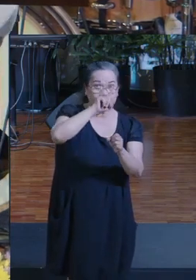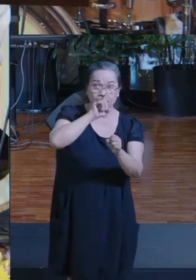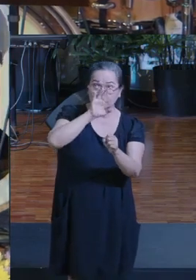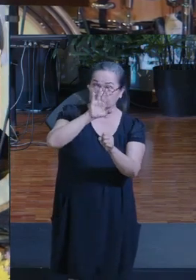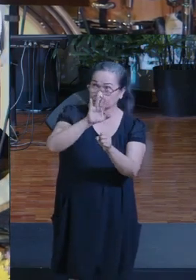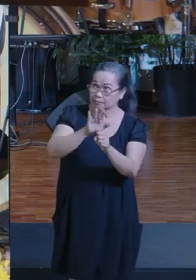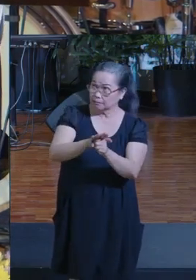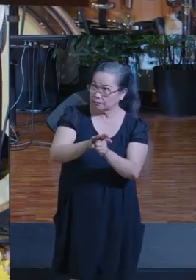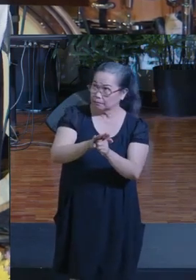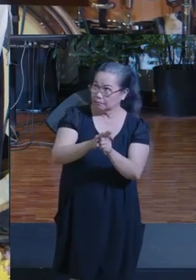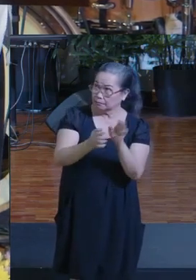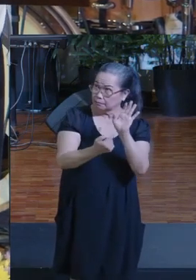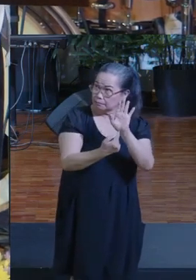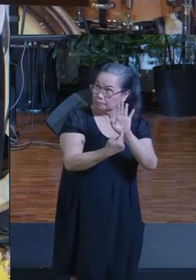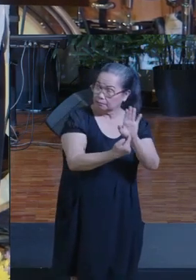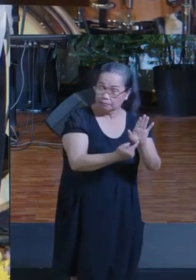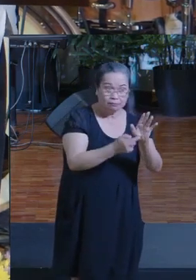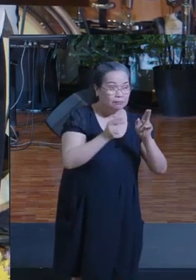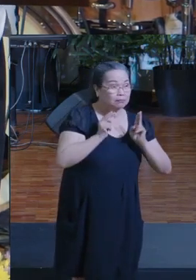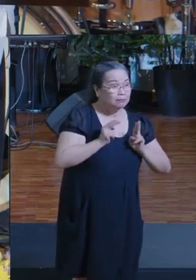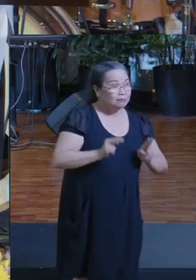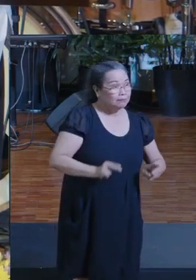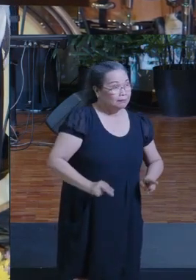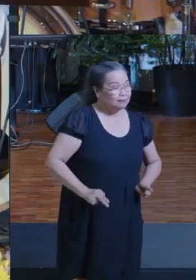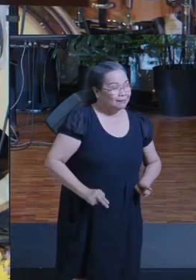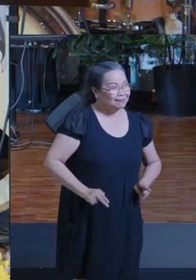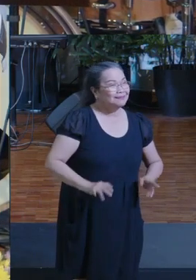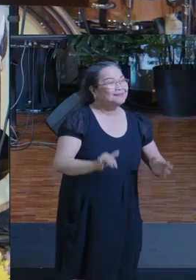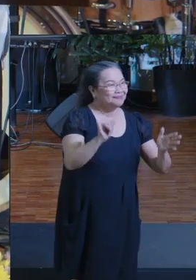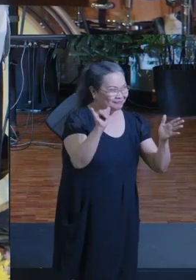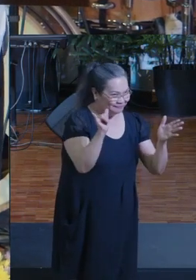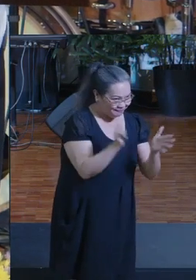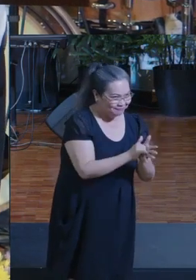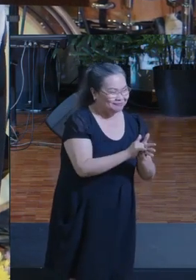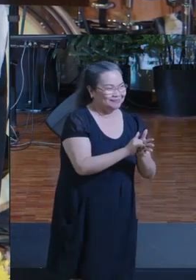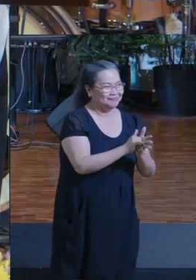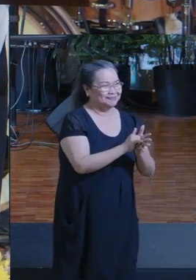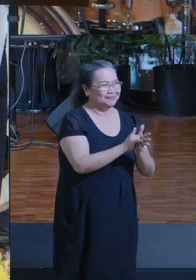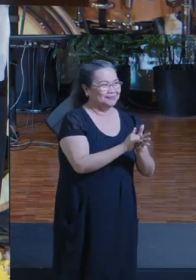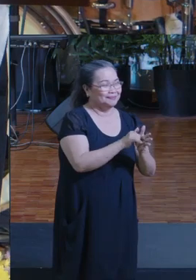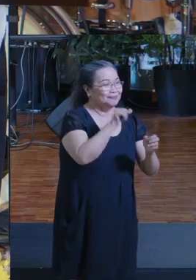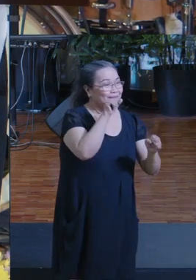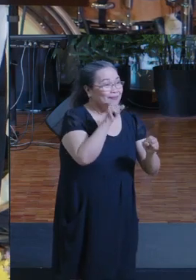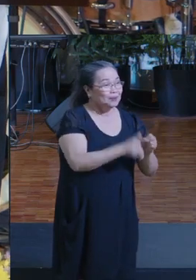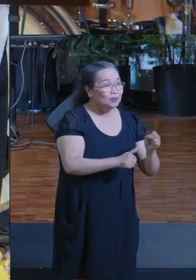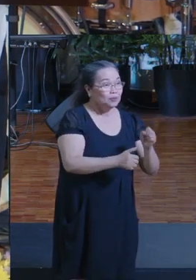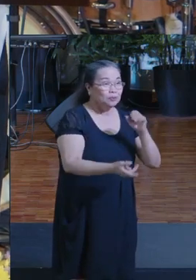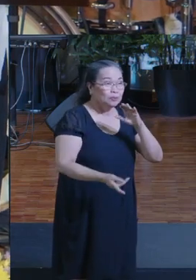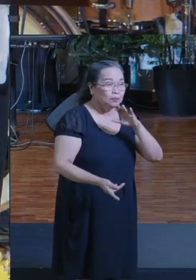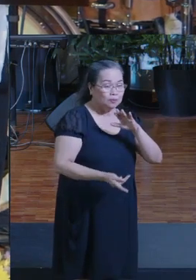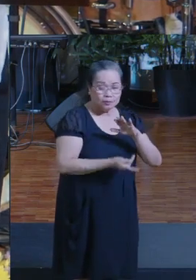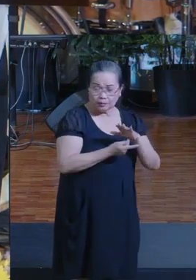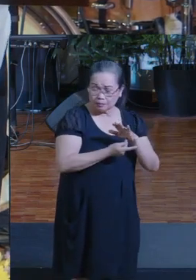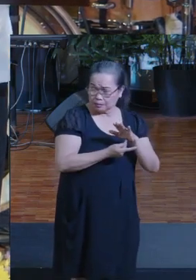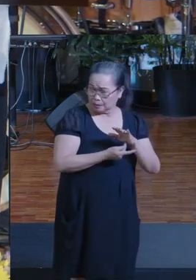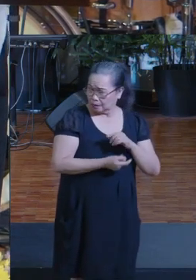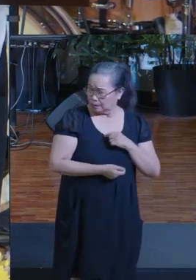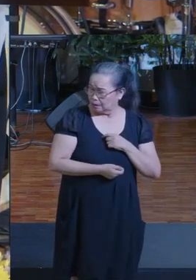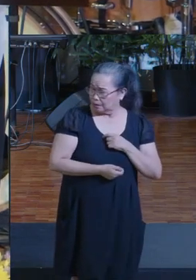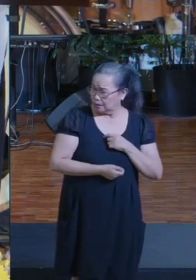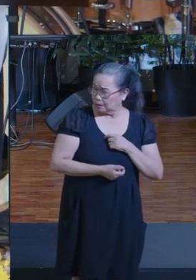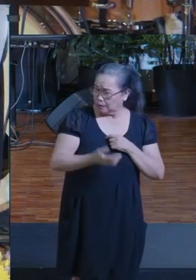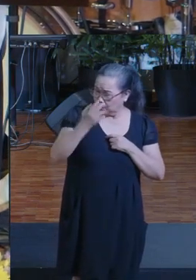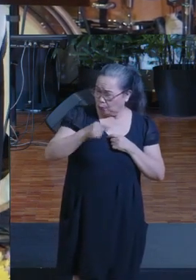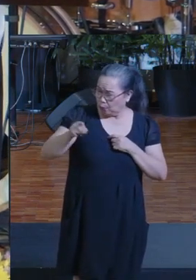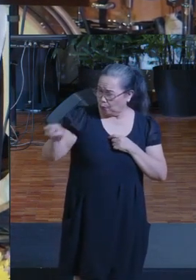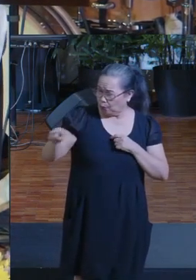give a human example, ganun dapat ang basa nun. Kanyang ina-argue na tinanggap ng mga